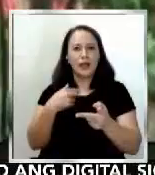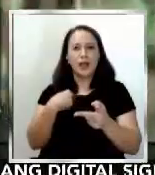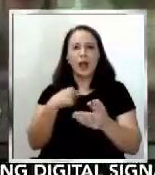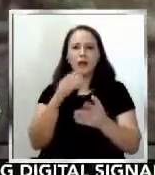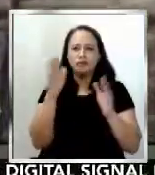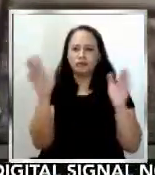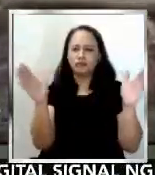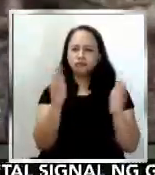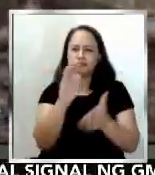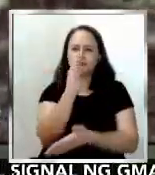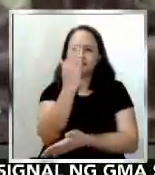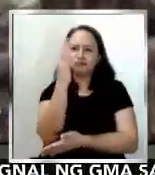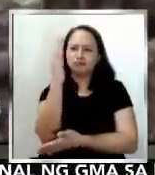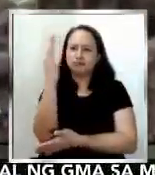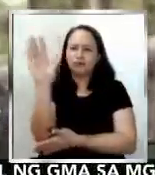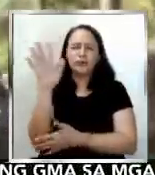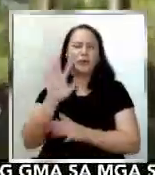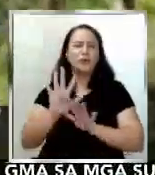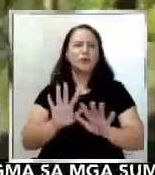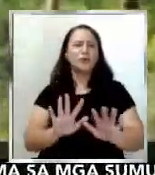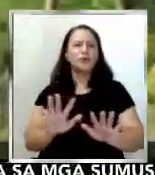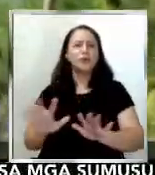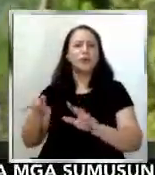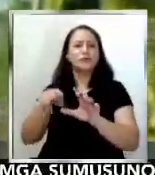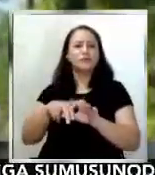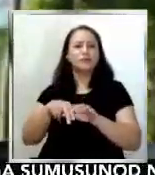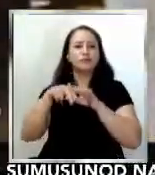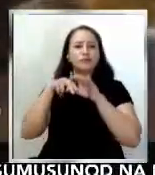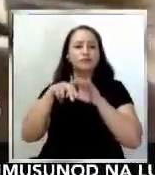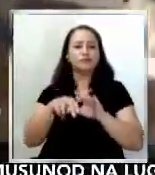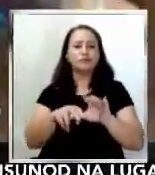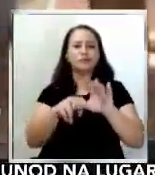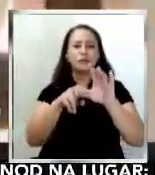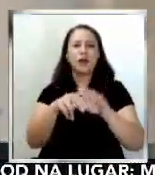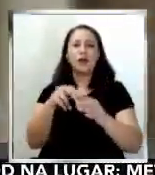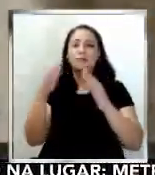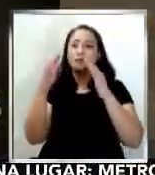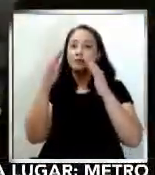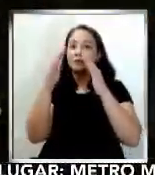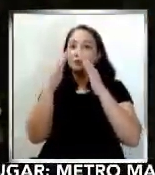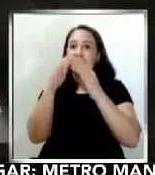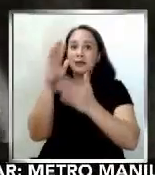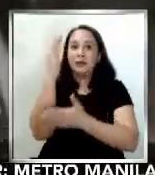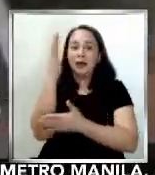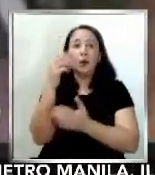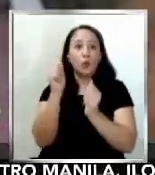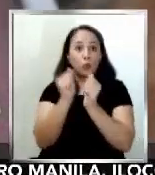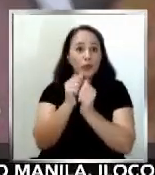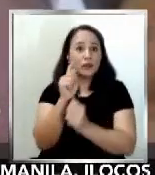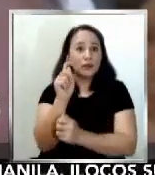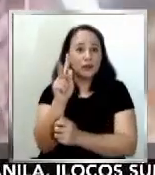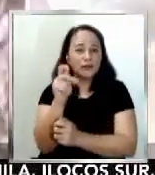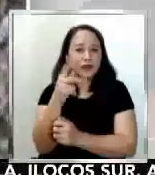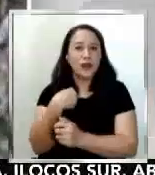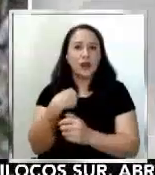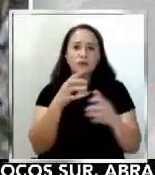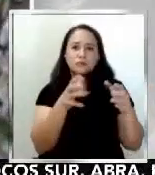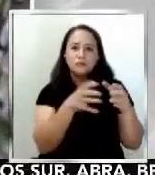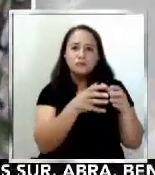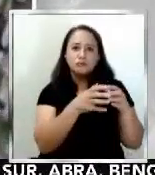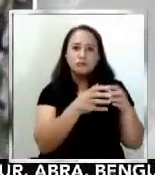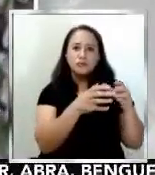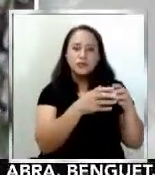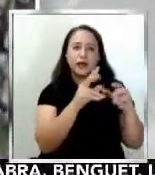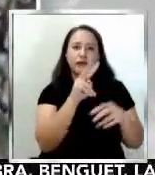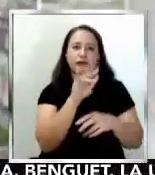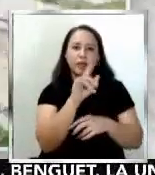maaari mag-relax sa mga duyan. Ang treehouse with TV pa. May mini cat villa rin. Pero